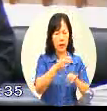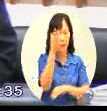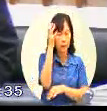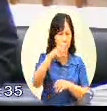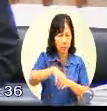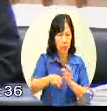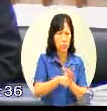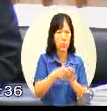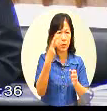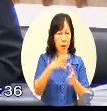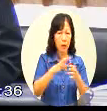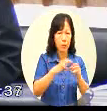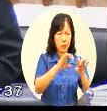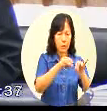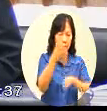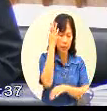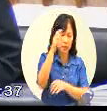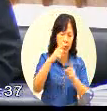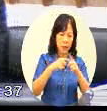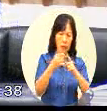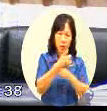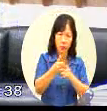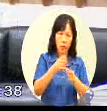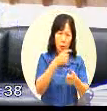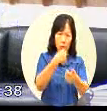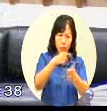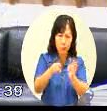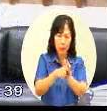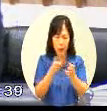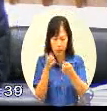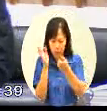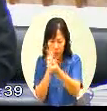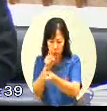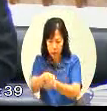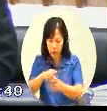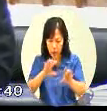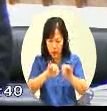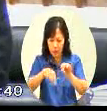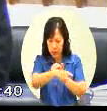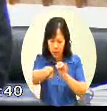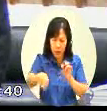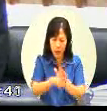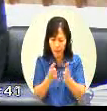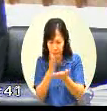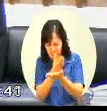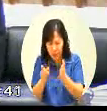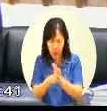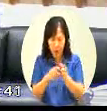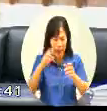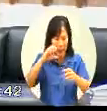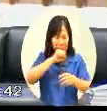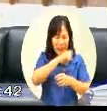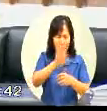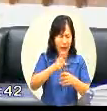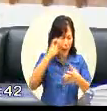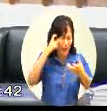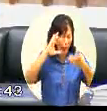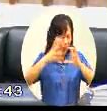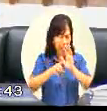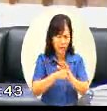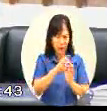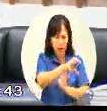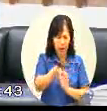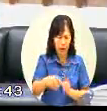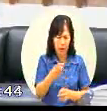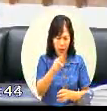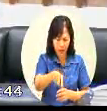个你们的地震作业人员进去评估一块地价，台湾已经够复杂了，一块土地有三种价格，